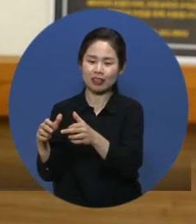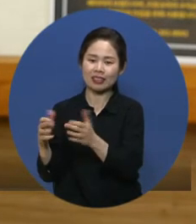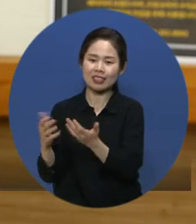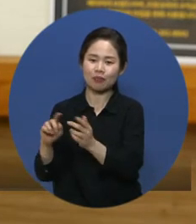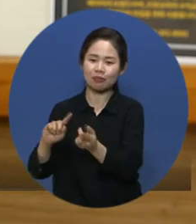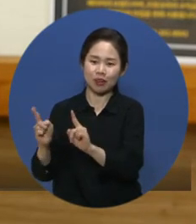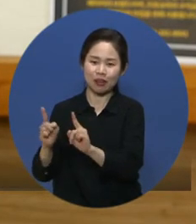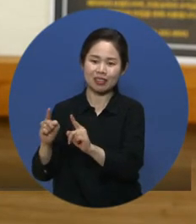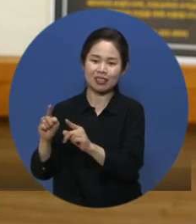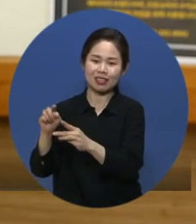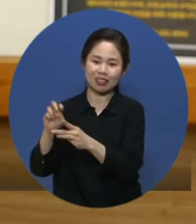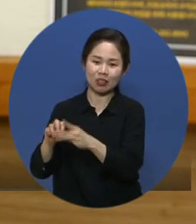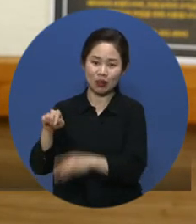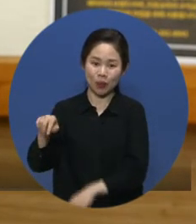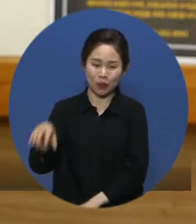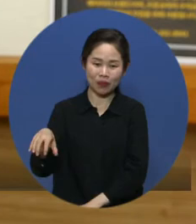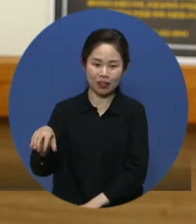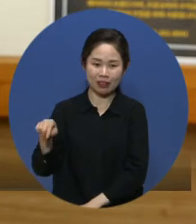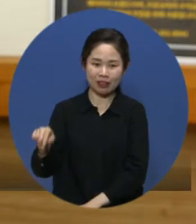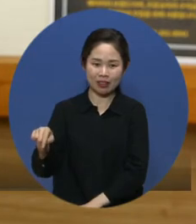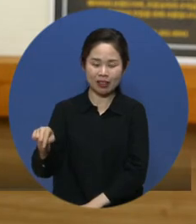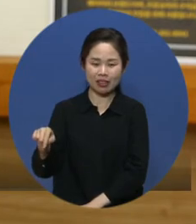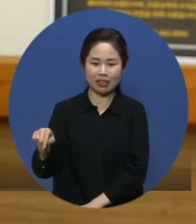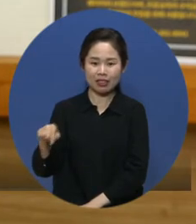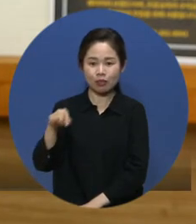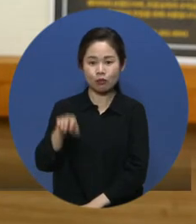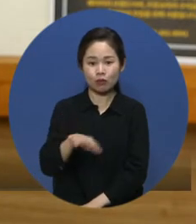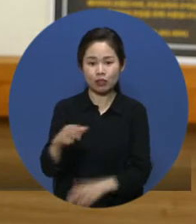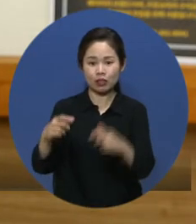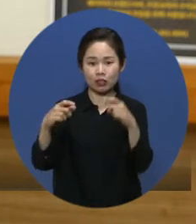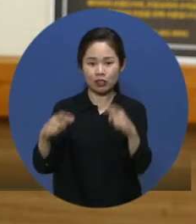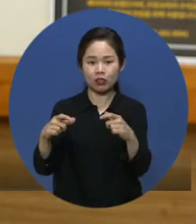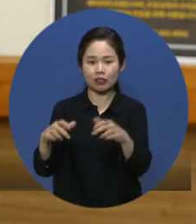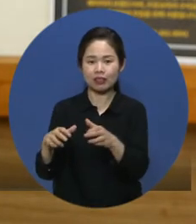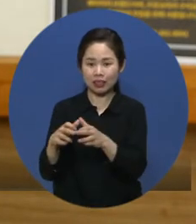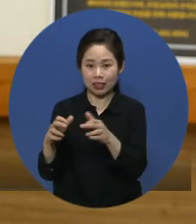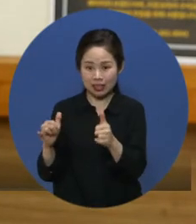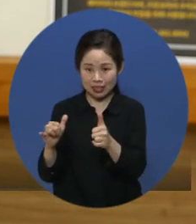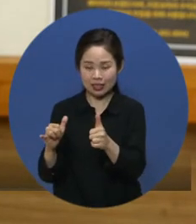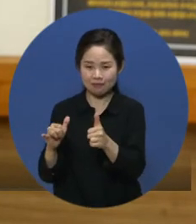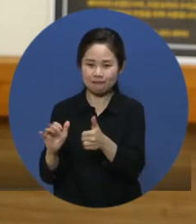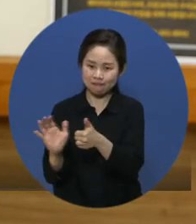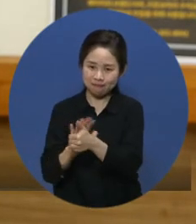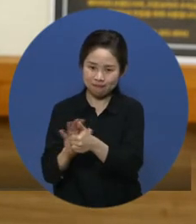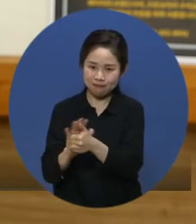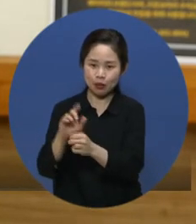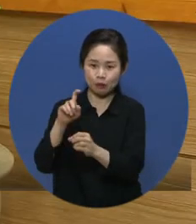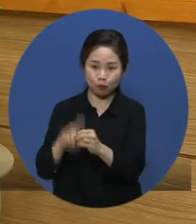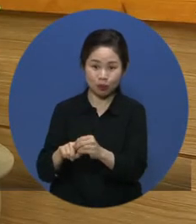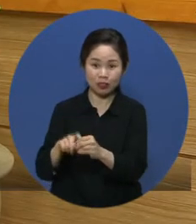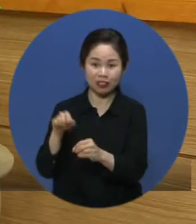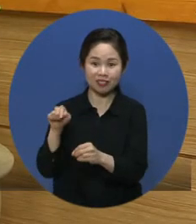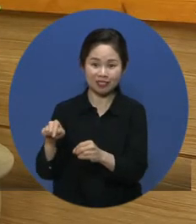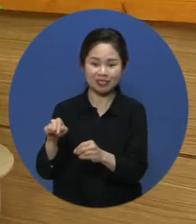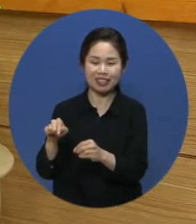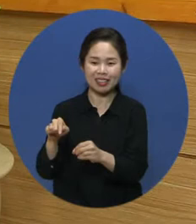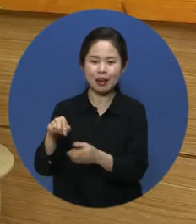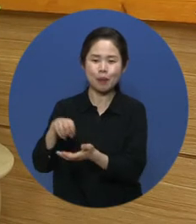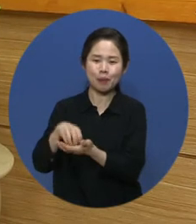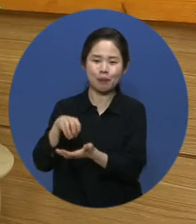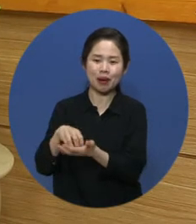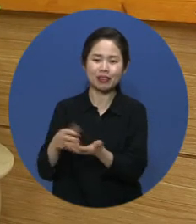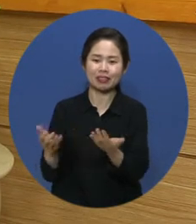장애인 지역사회에 있는 장애인들을 섬기자 이런 취지로 출발하게 되었습니다. 그럼 그